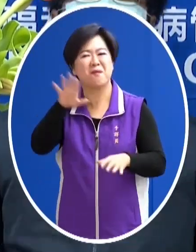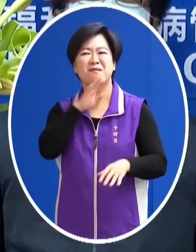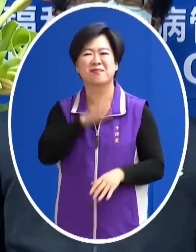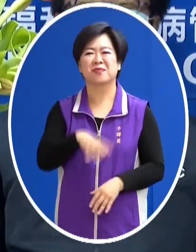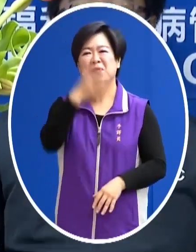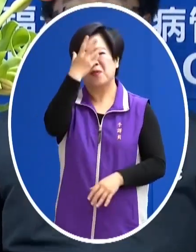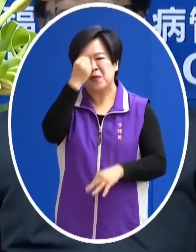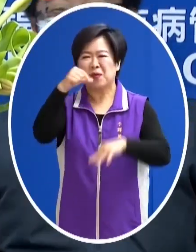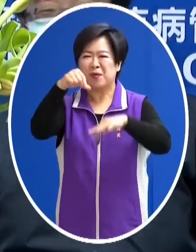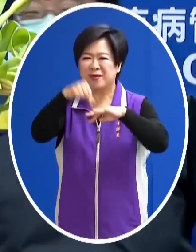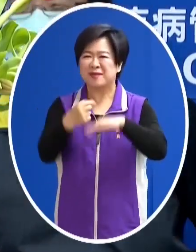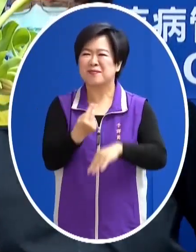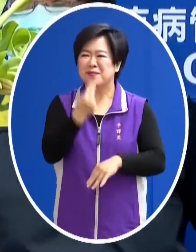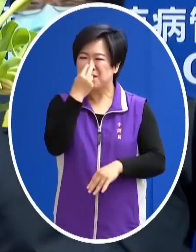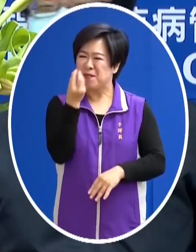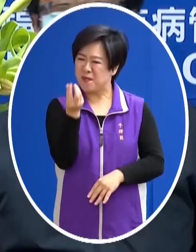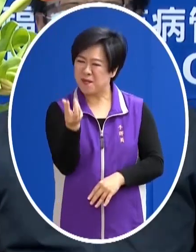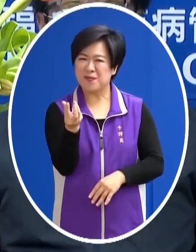香。